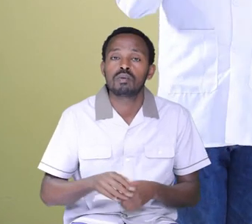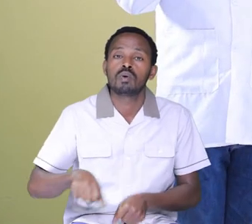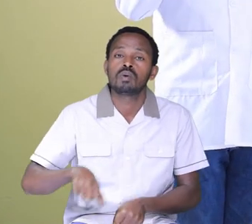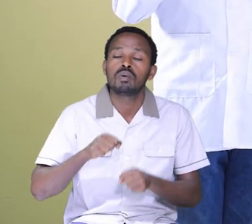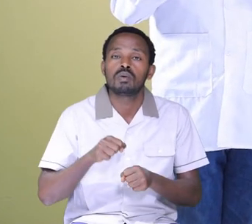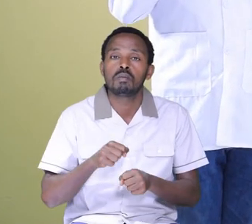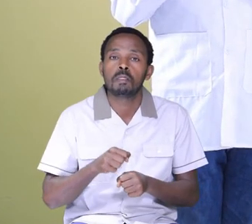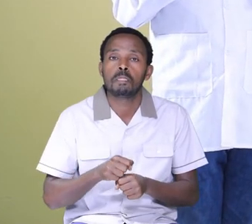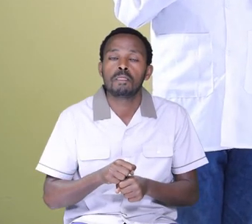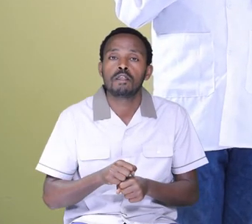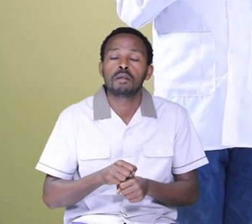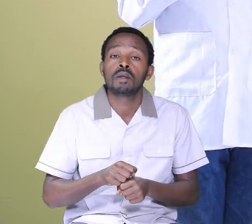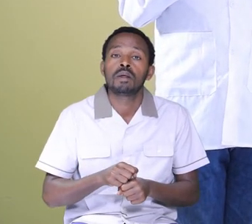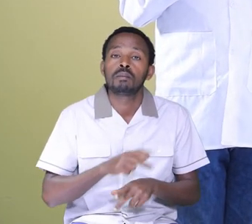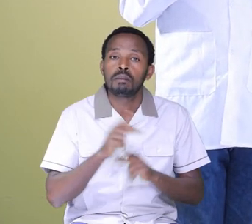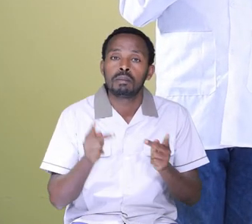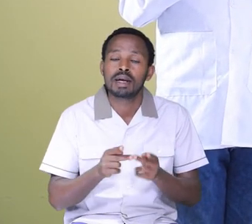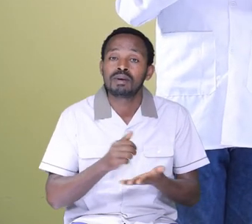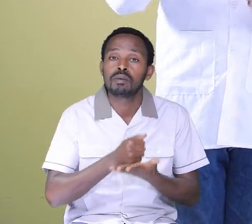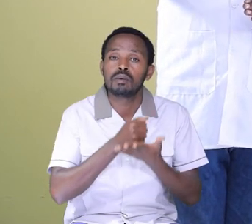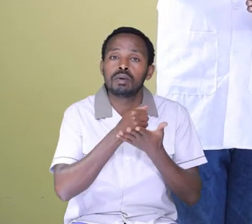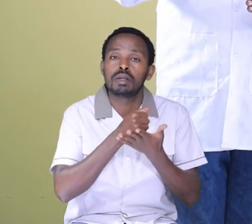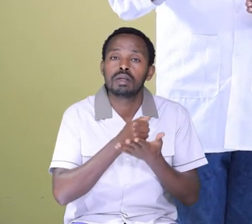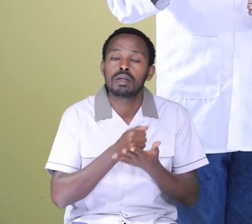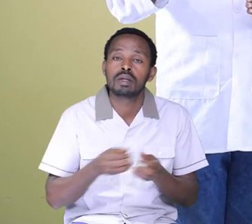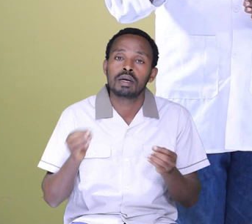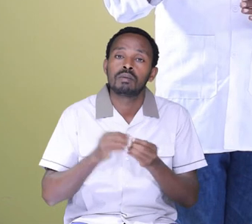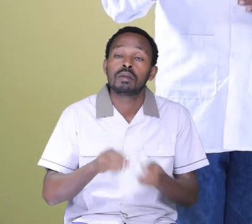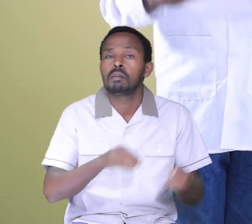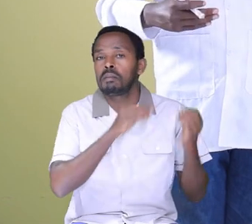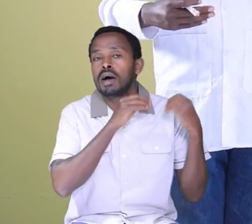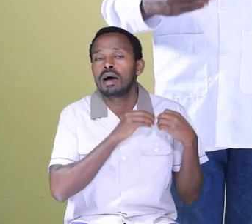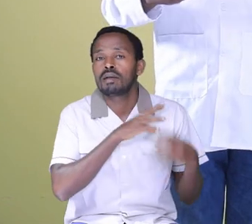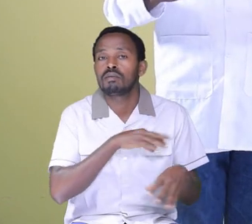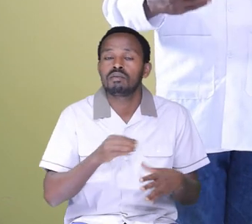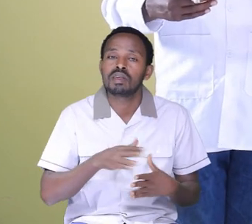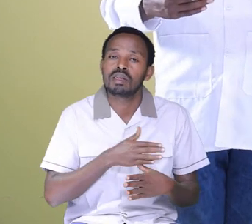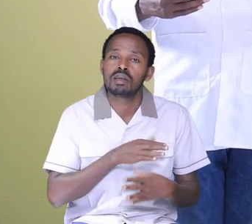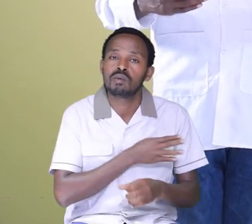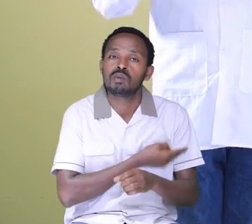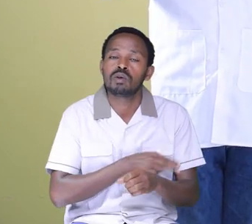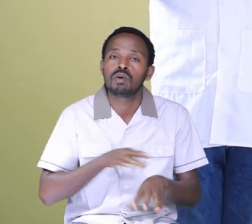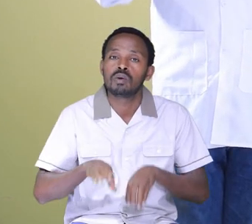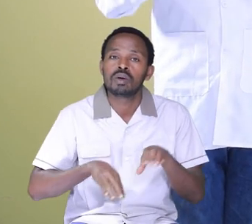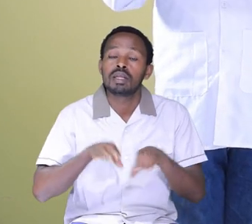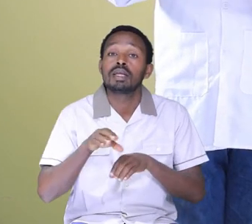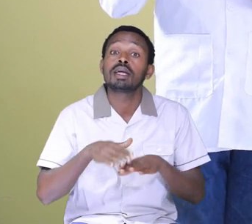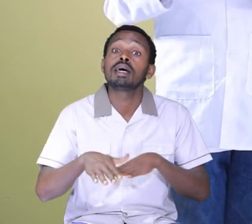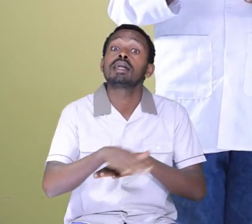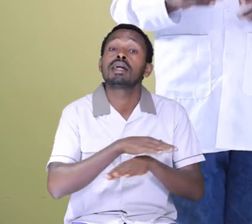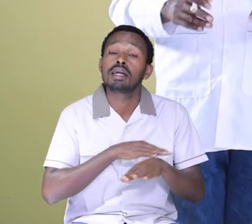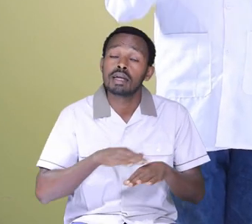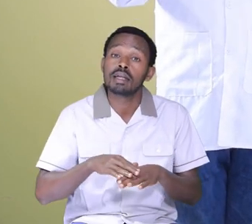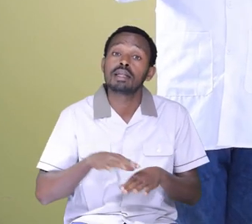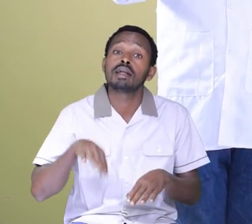Fonqolchi bakka utubduun akkasumas ba'aan fi humni sochooftuu irratti argamu irratti